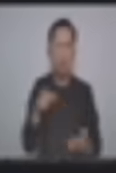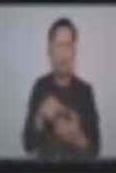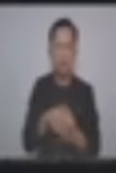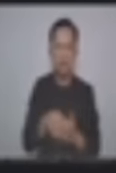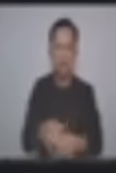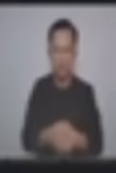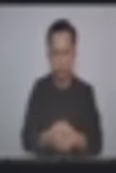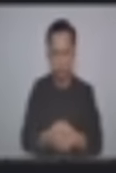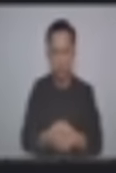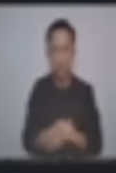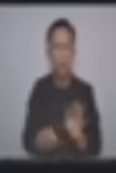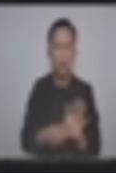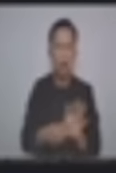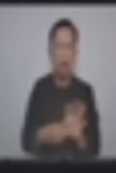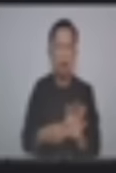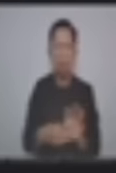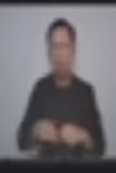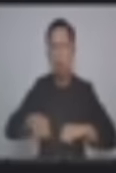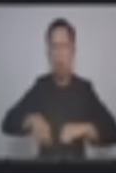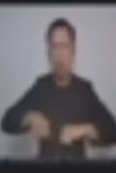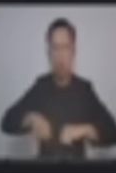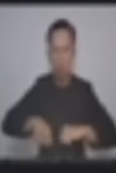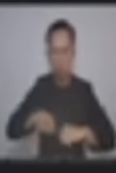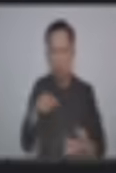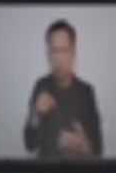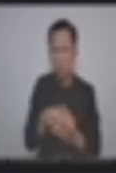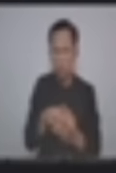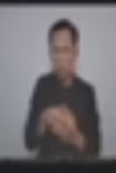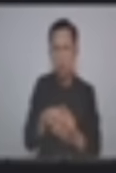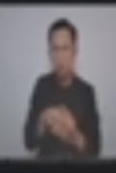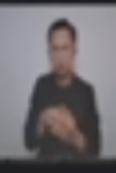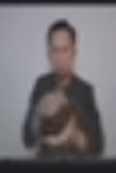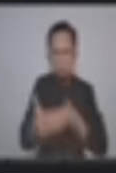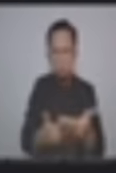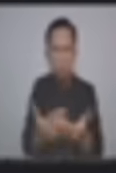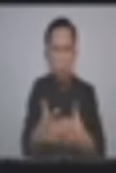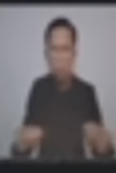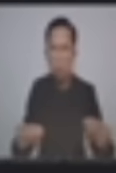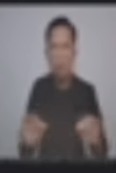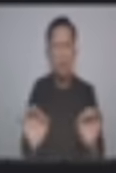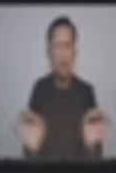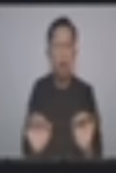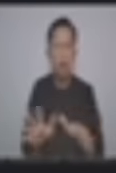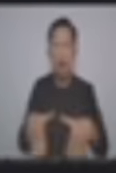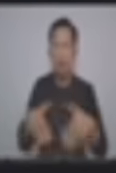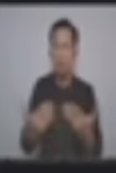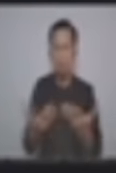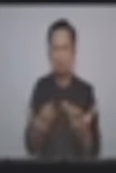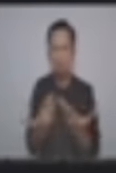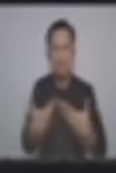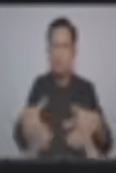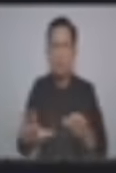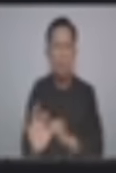masalah hukum pemilu yang belum dalam hal masalah hukum pemilu belum tuntas atau bahkan tidak terselesaikan sama sekali